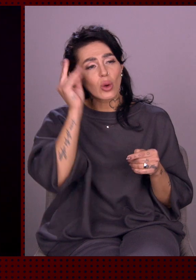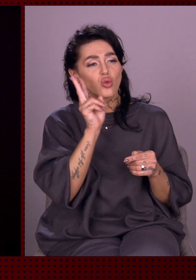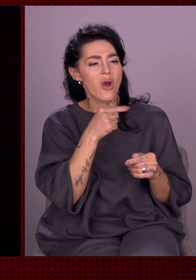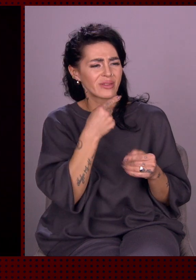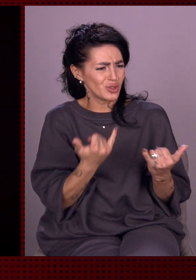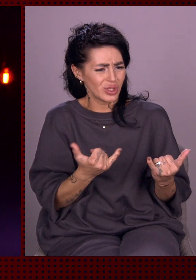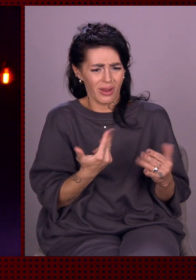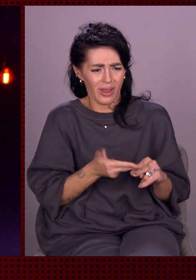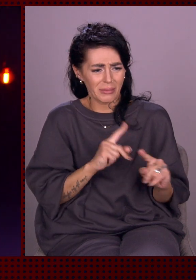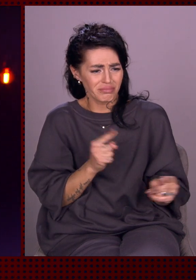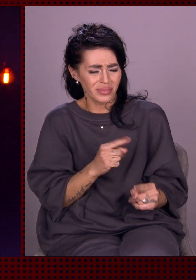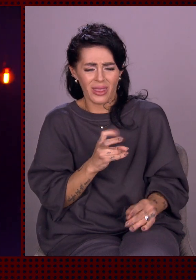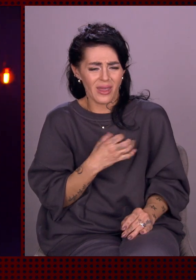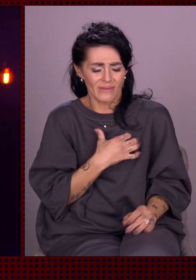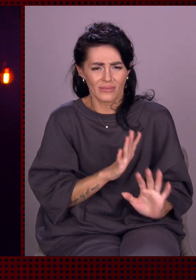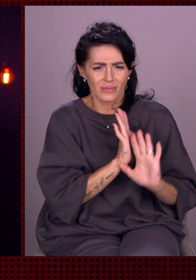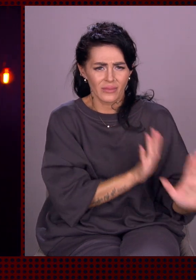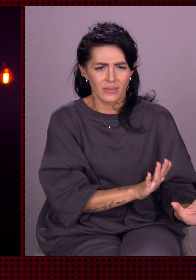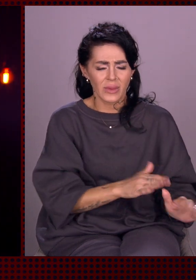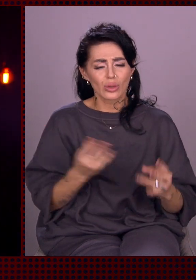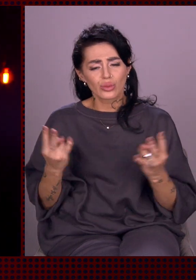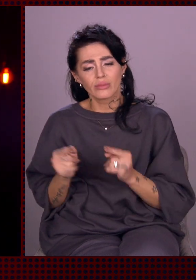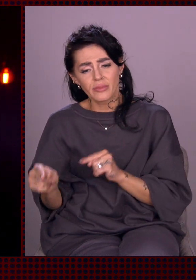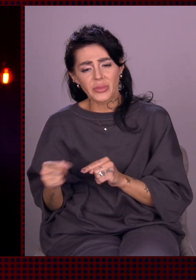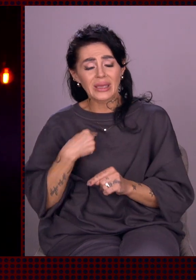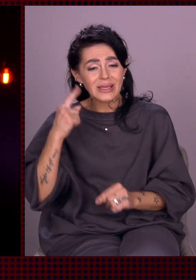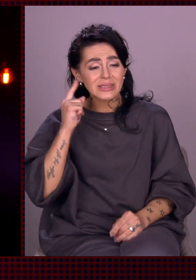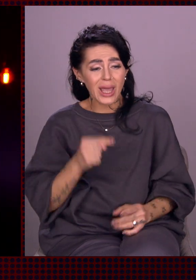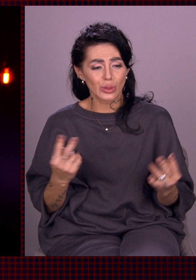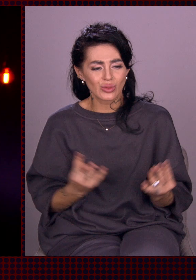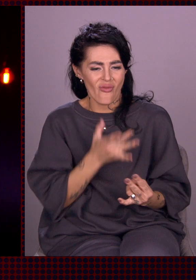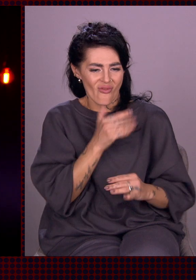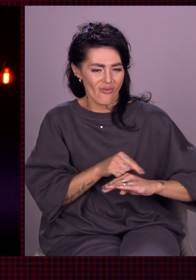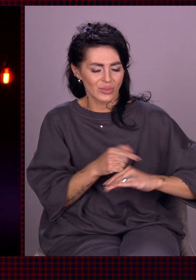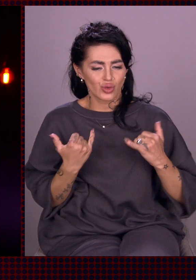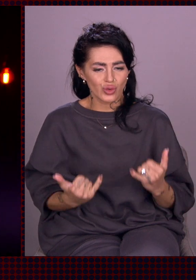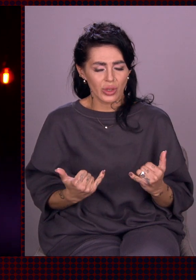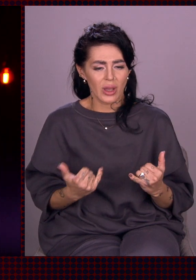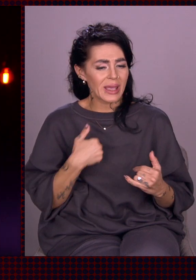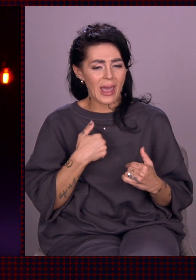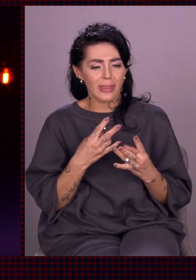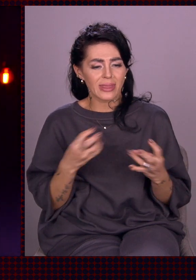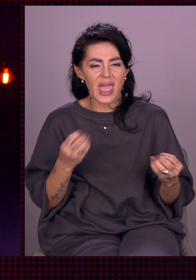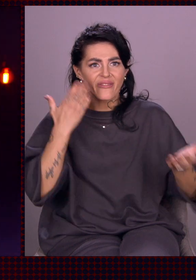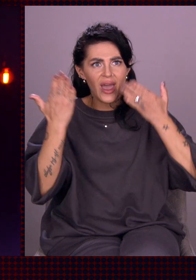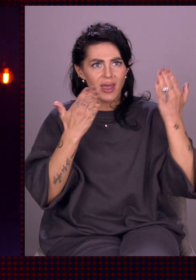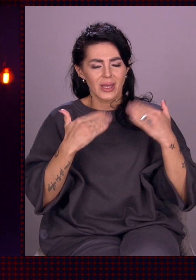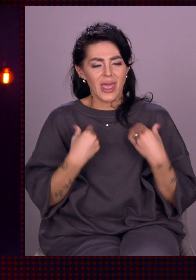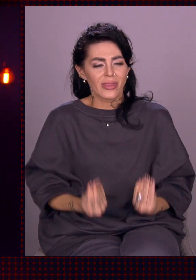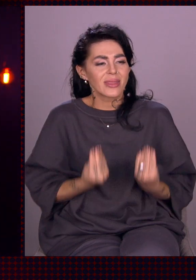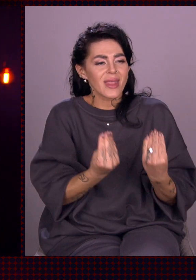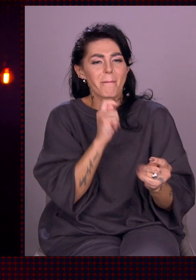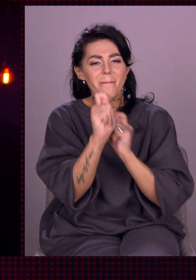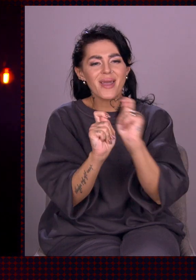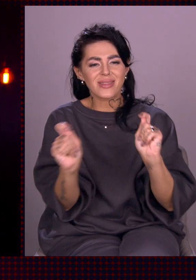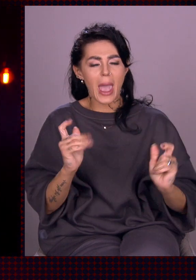розваги. Це елементарне емоційне підношення, хоча б на ту годину. Ми не веселилися, ми дарували емоції. А інші люди казали, ні,